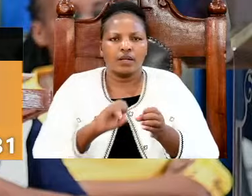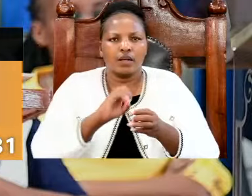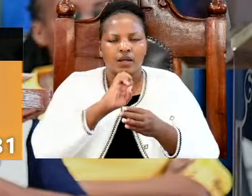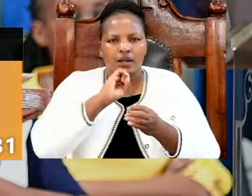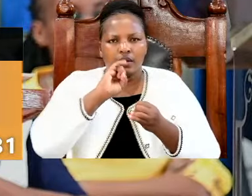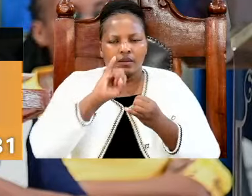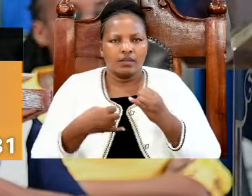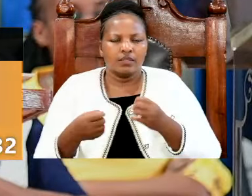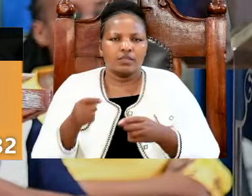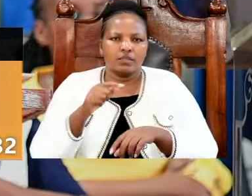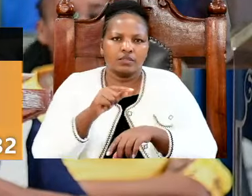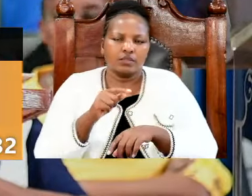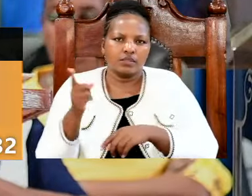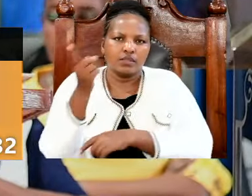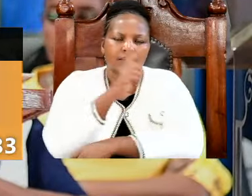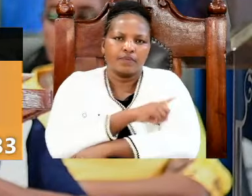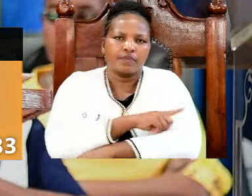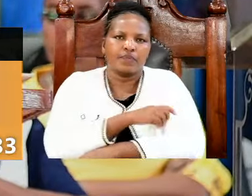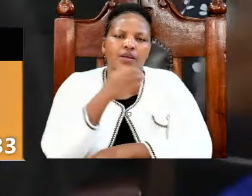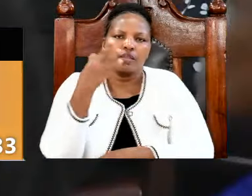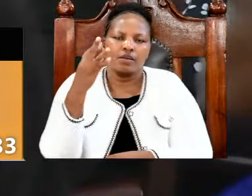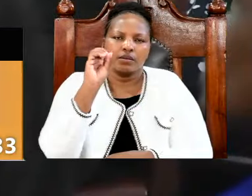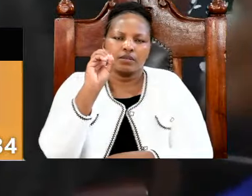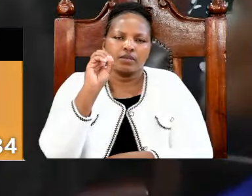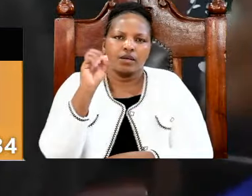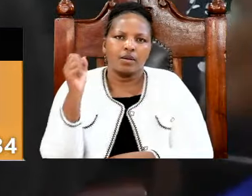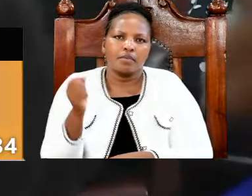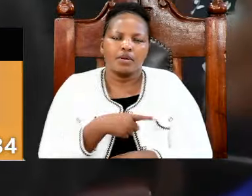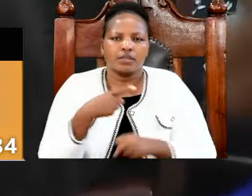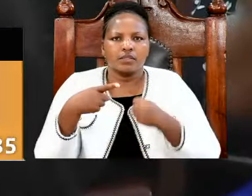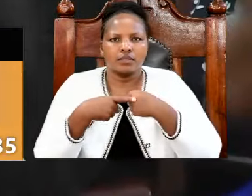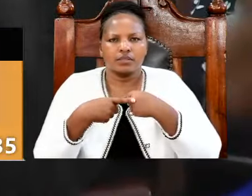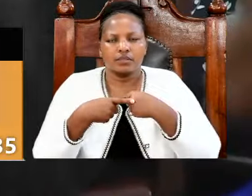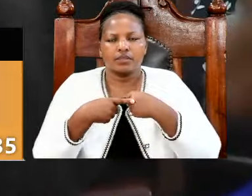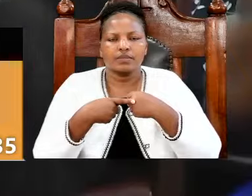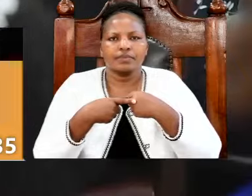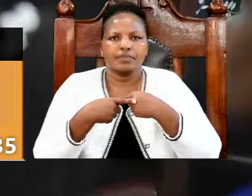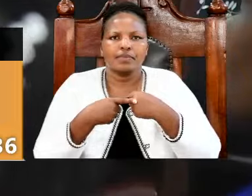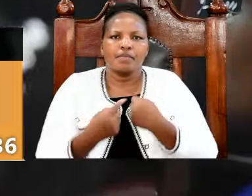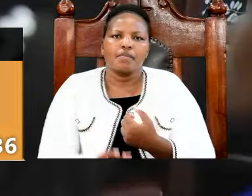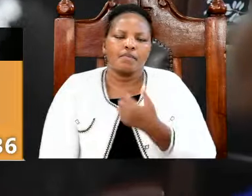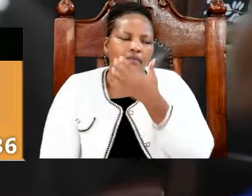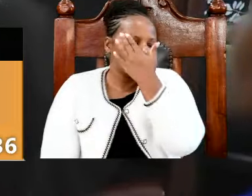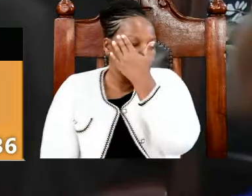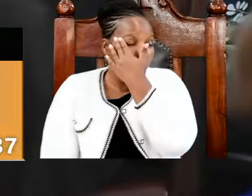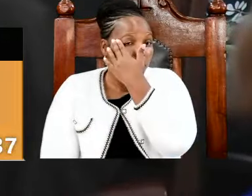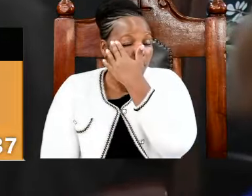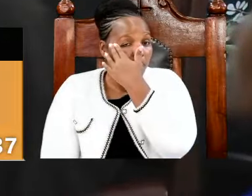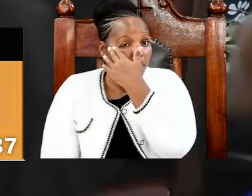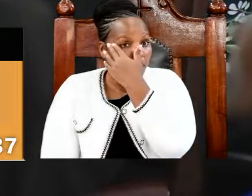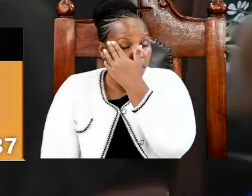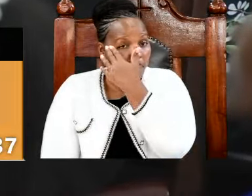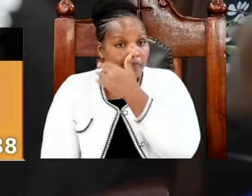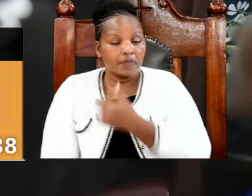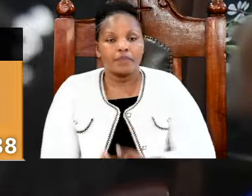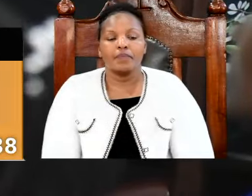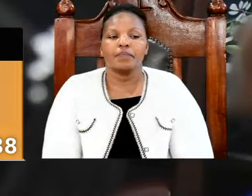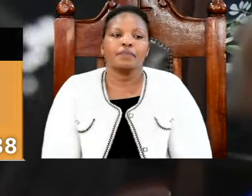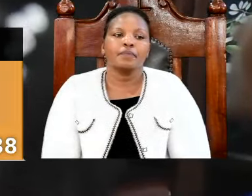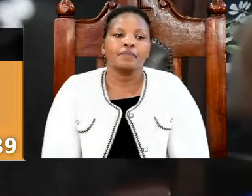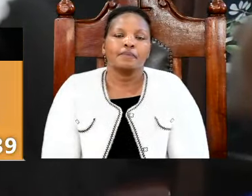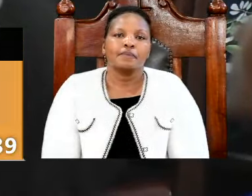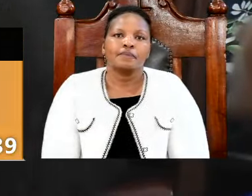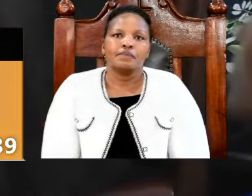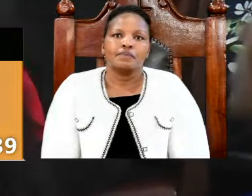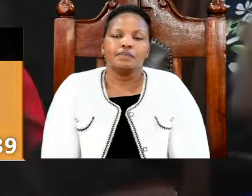tarehe 30 mwezi wa 6. 30th June ndio deadline ya kujiandikisha.